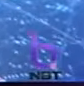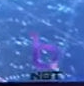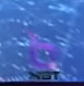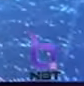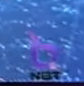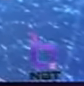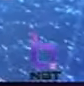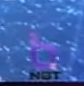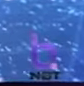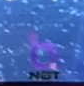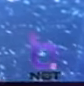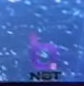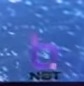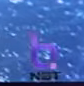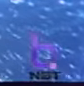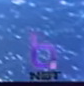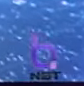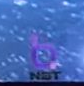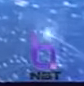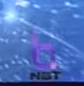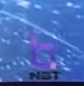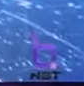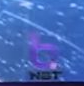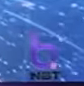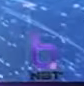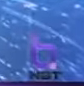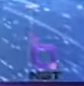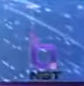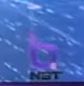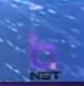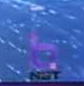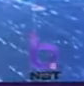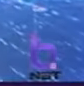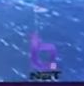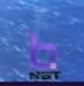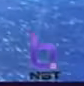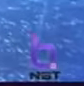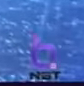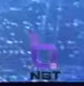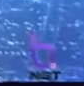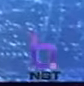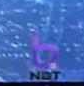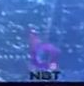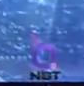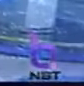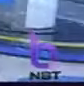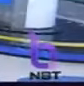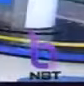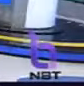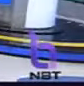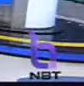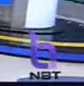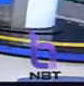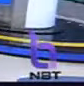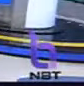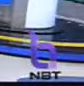นซ์หลังตลาดคาดว่าเฟดน่าจะยังไม่ปรับขึ้นอัตราดอกเบี้ยในการประชุมที่จะมีขึ้นในเดือนนี้นะคะแต่ว่าทองคำในบ้านเราขยับขึ้นไป